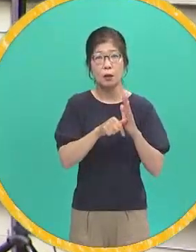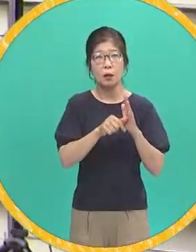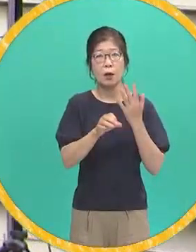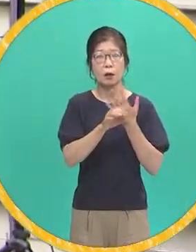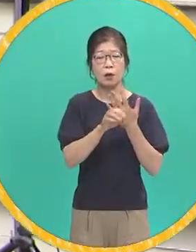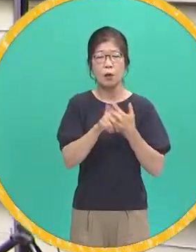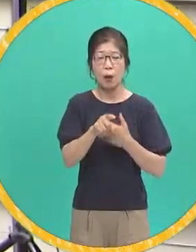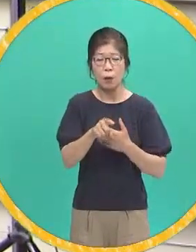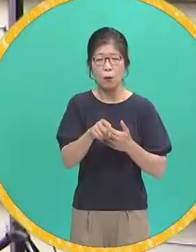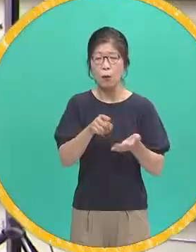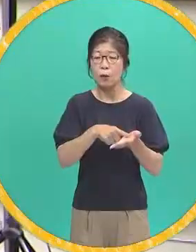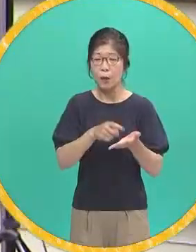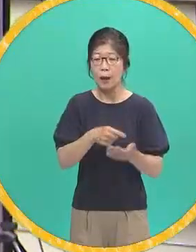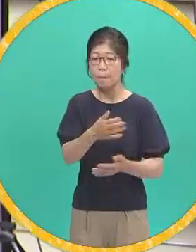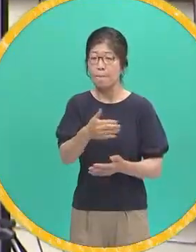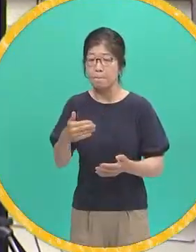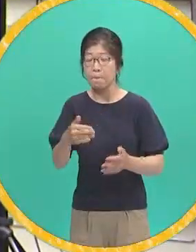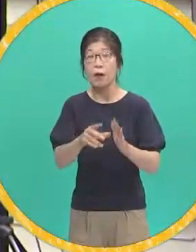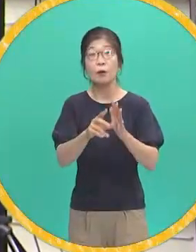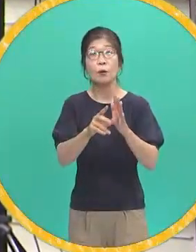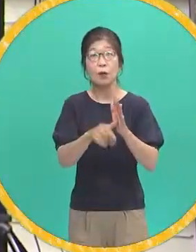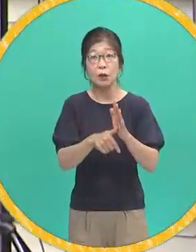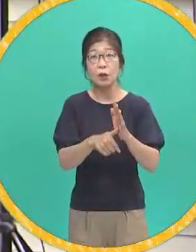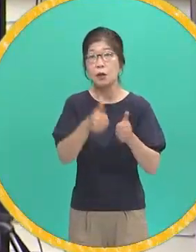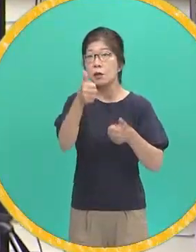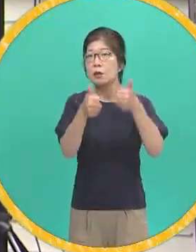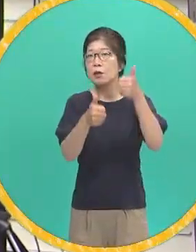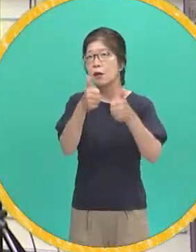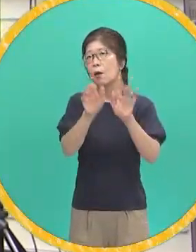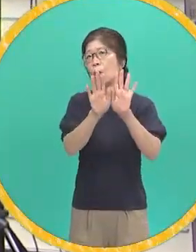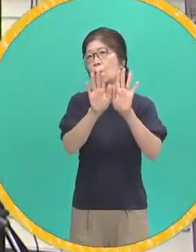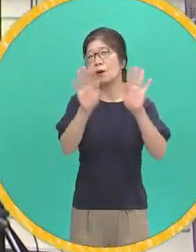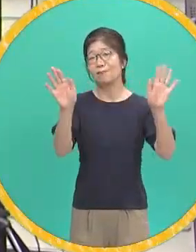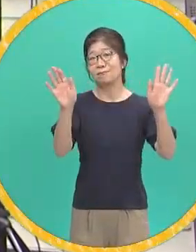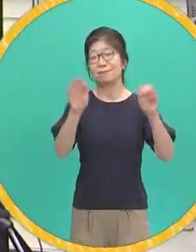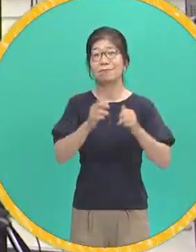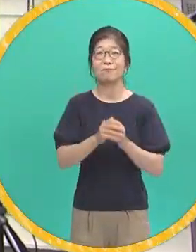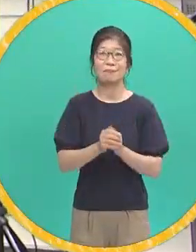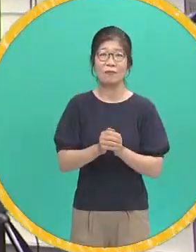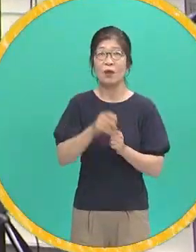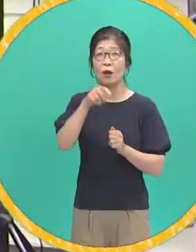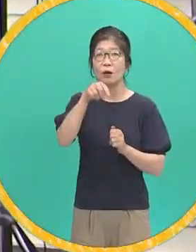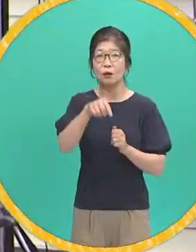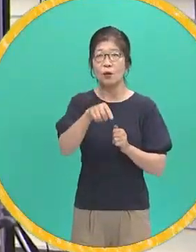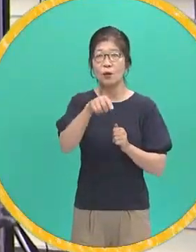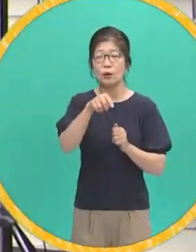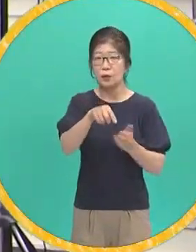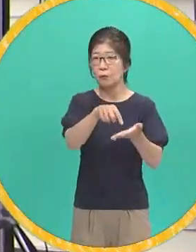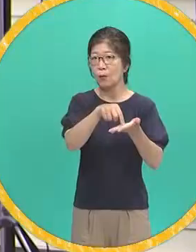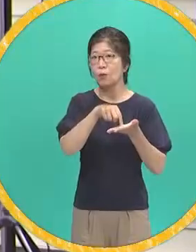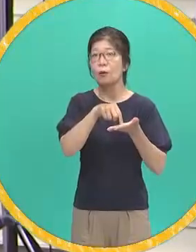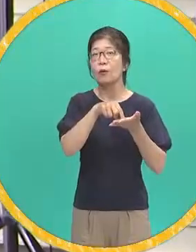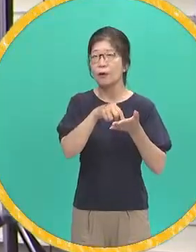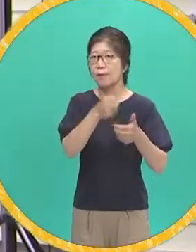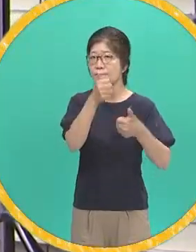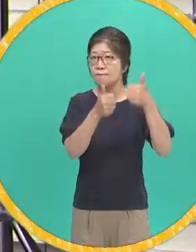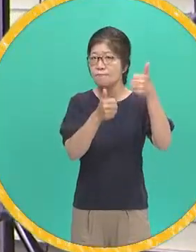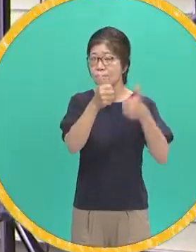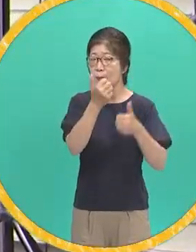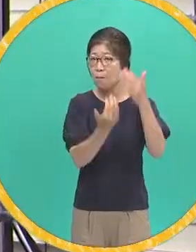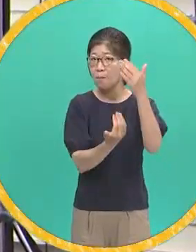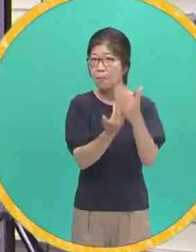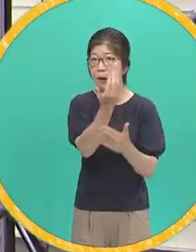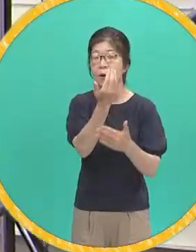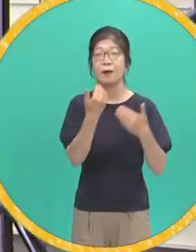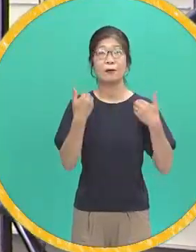時にオーディション技術職員の採用試験がありますそれに受験をしていただい